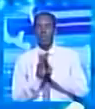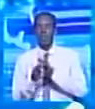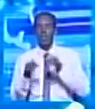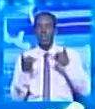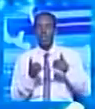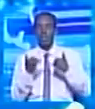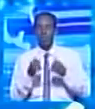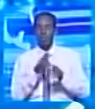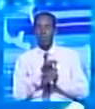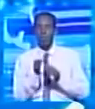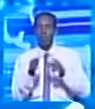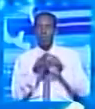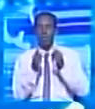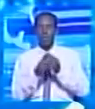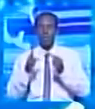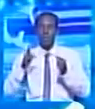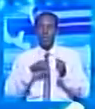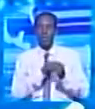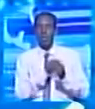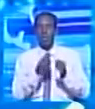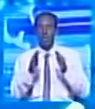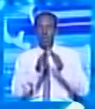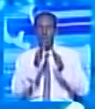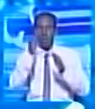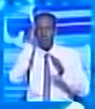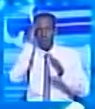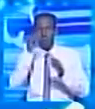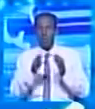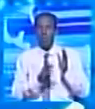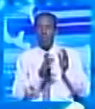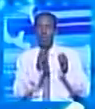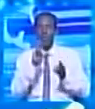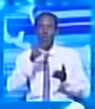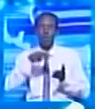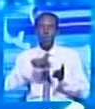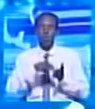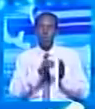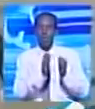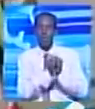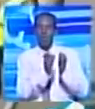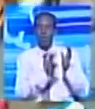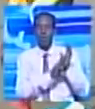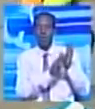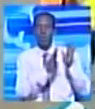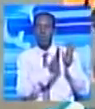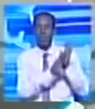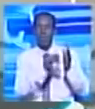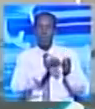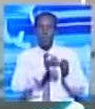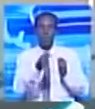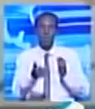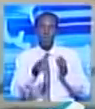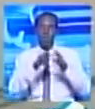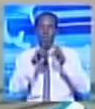Les activités du championnat national sportif scolaire saison 2018-2019 se poursuivent dans de bonnes conditions depuis le démarrage des